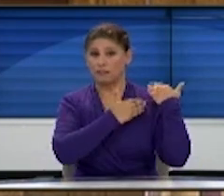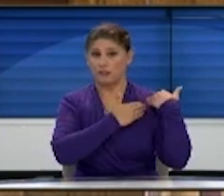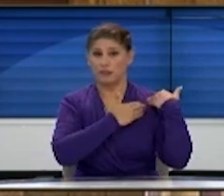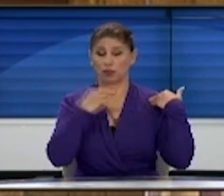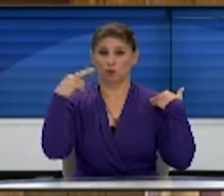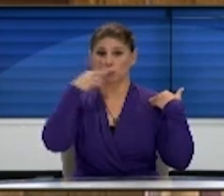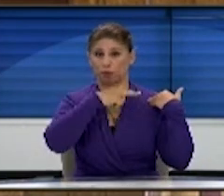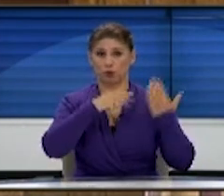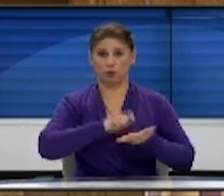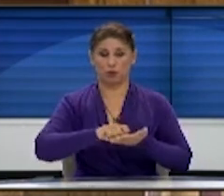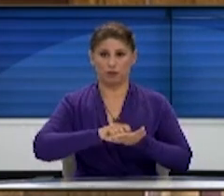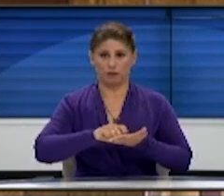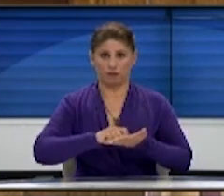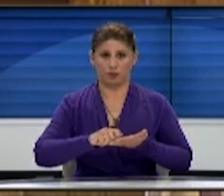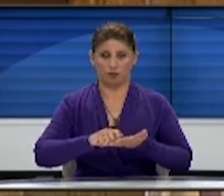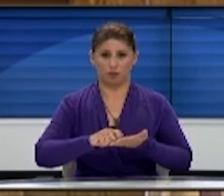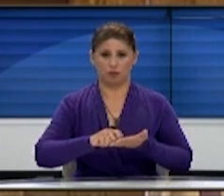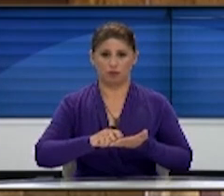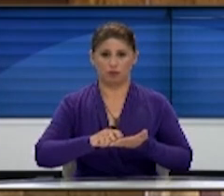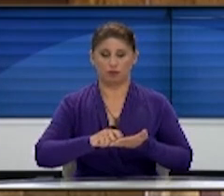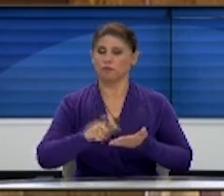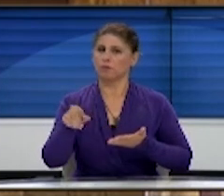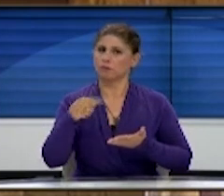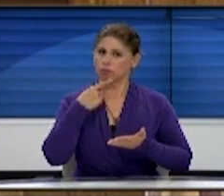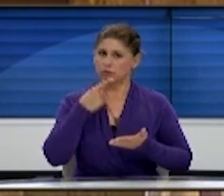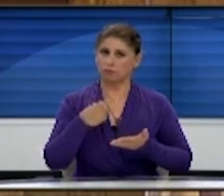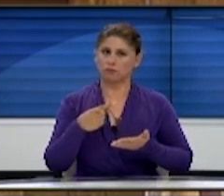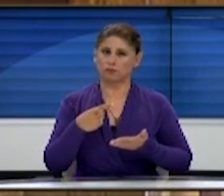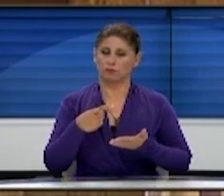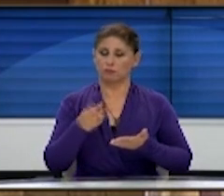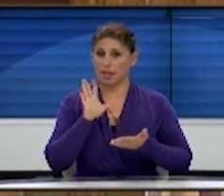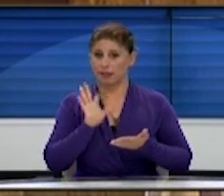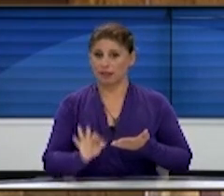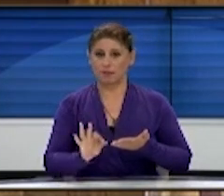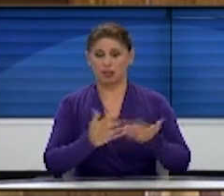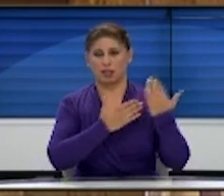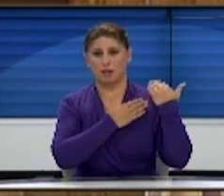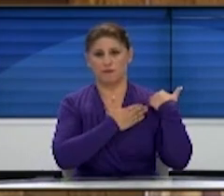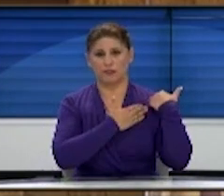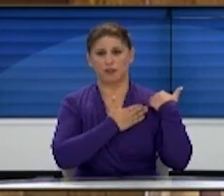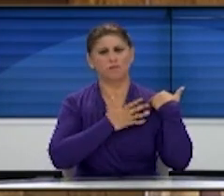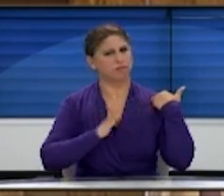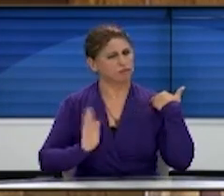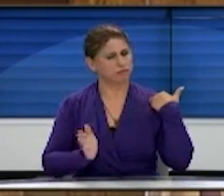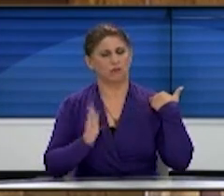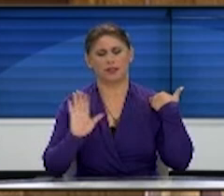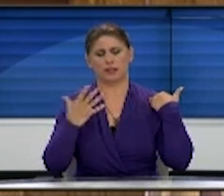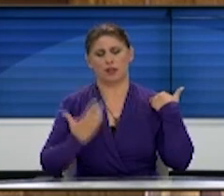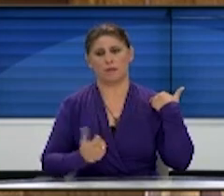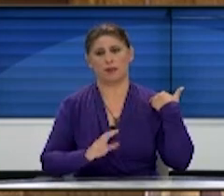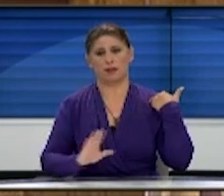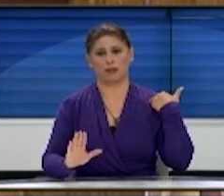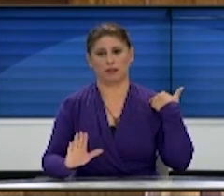του Πρωθυπουργικού Γραφείου, την υποκειμενική λέμε εμείς και όχι την αντικειμενική ευθύνη που έτσι κι αλλιώς